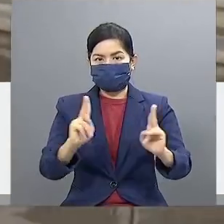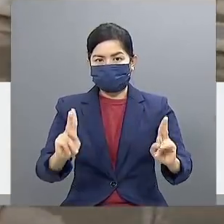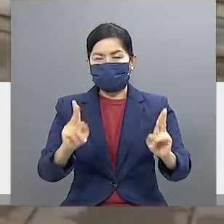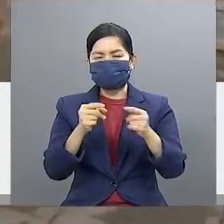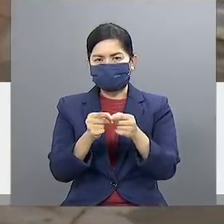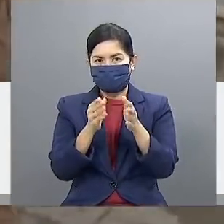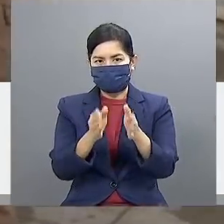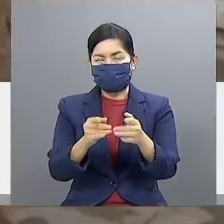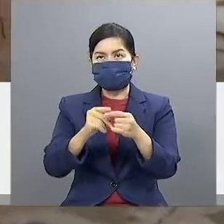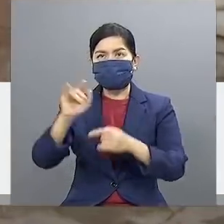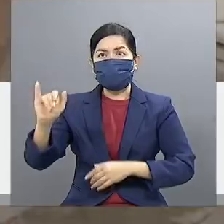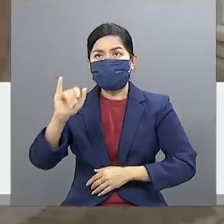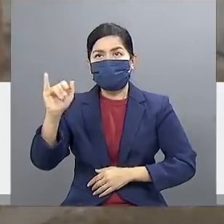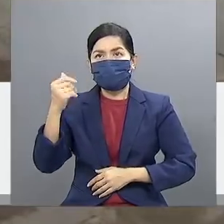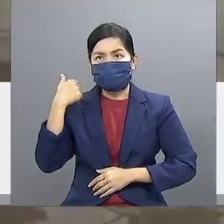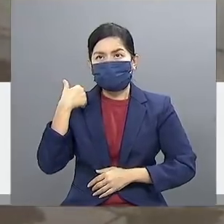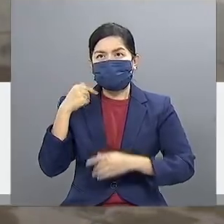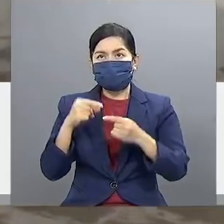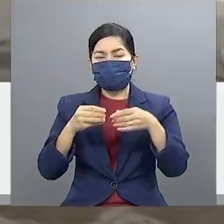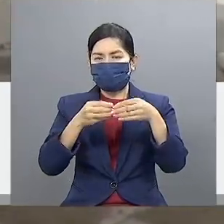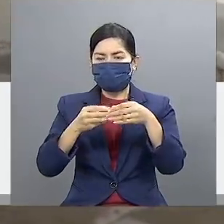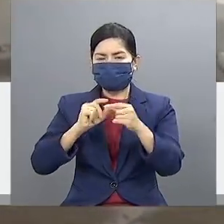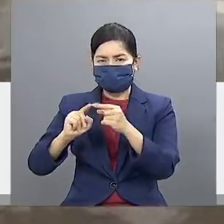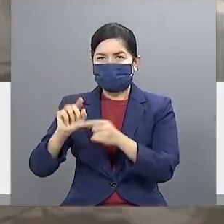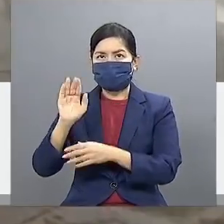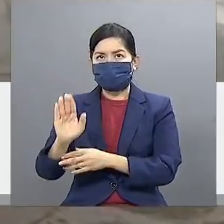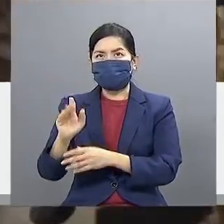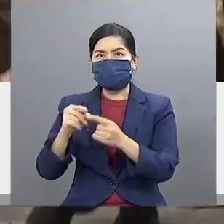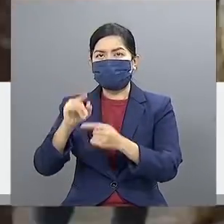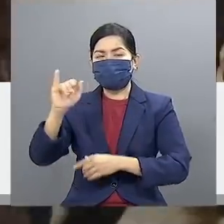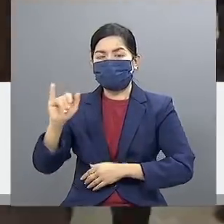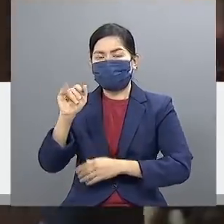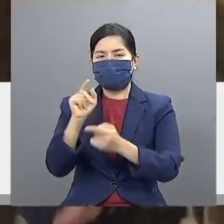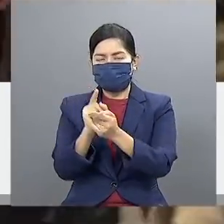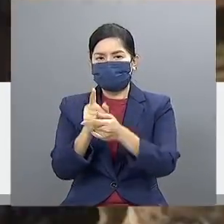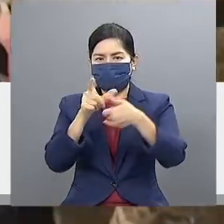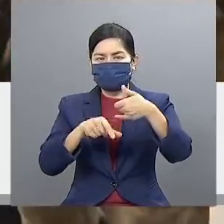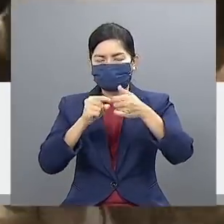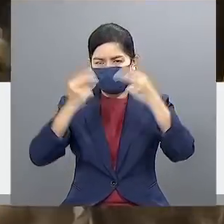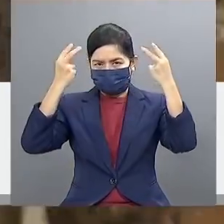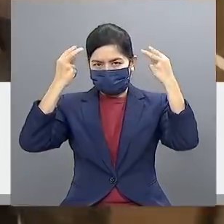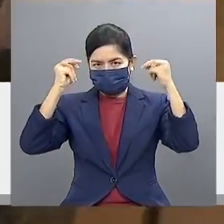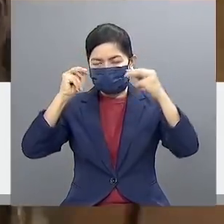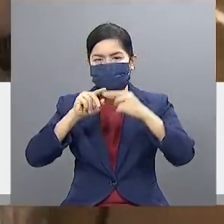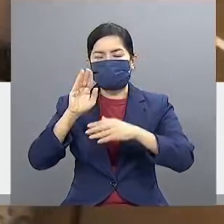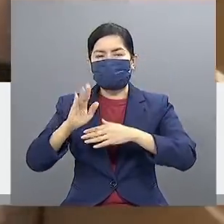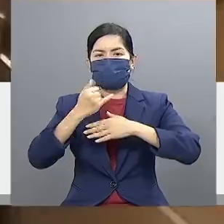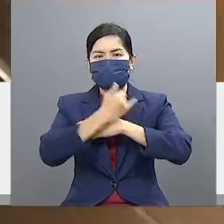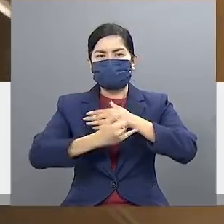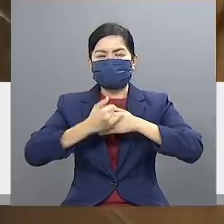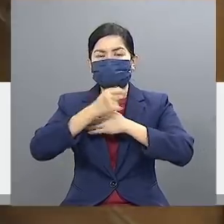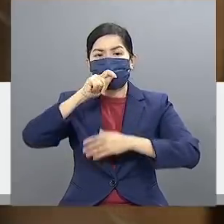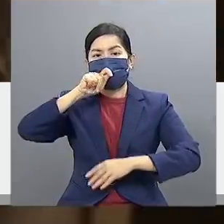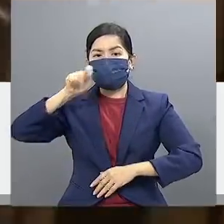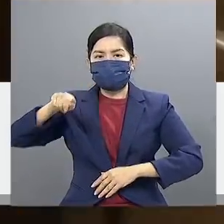สูงด้านการต่างประเทศของสหภาพยุโรปพบกับวลาดิเมียร์เซเลนสกี้ประธานาธิบดียูเครนขณะที่เดิน